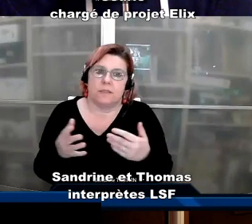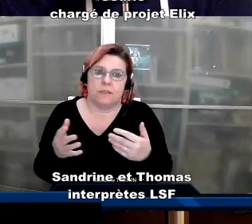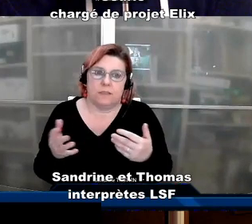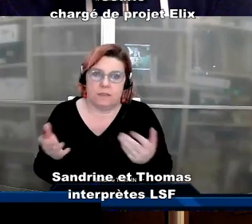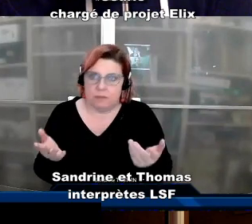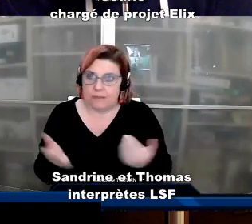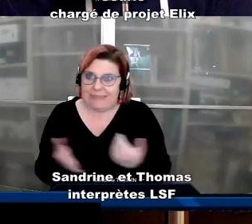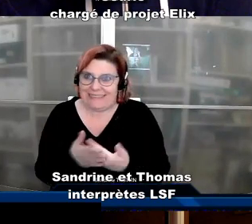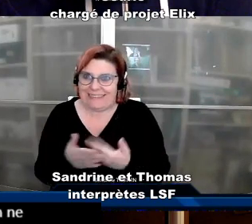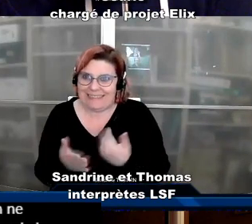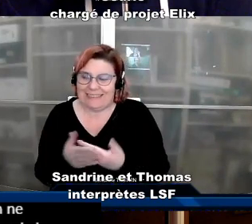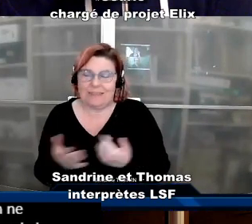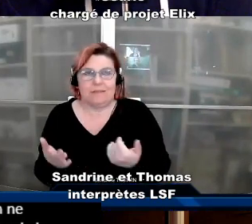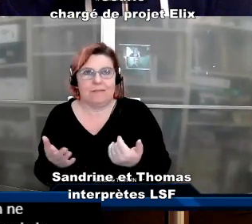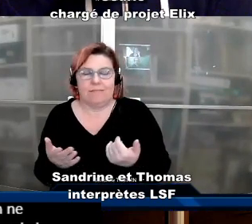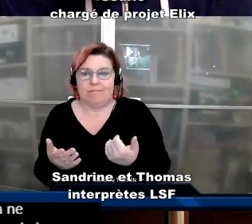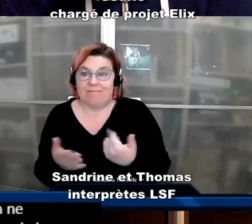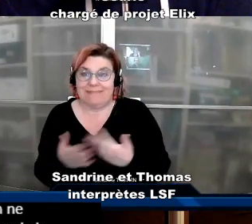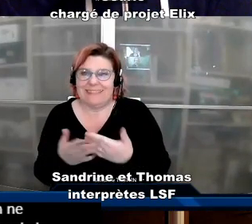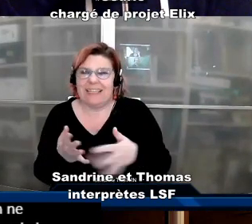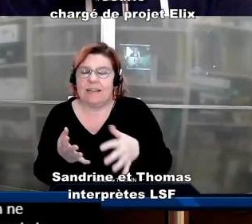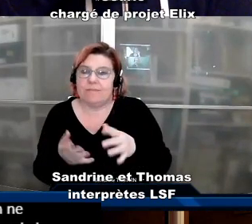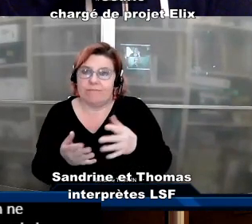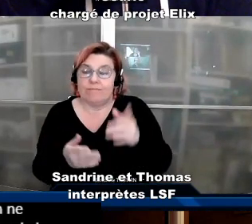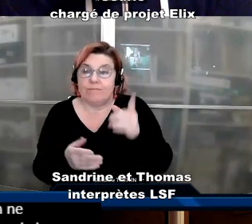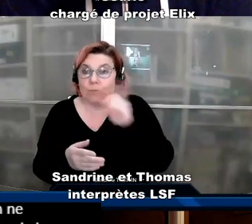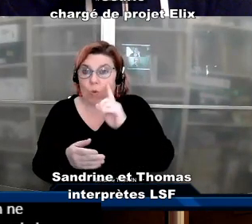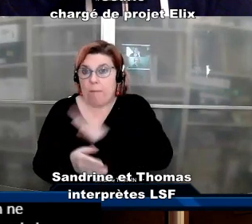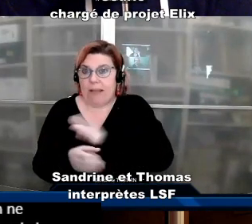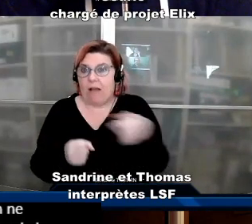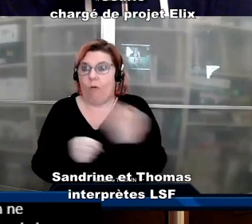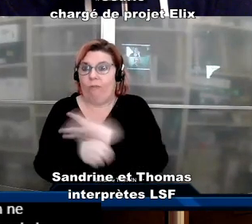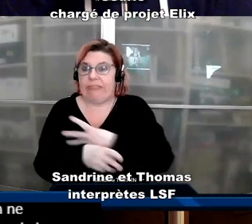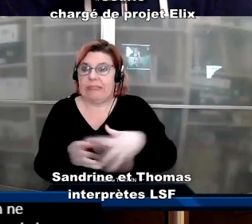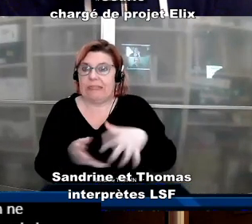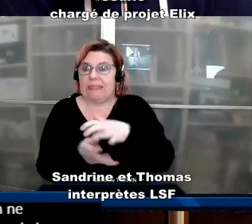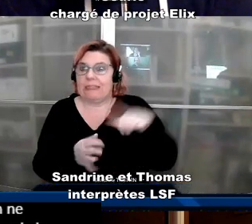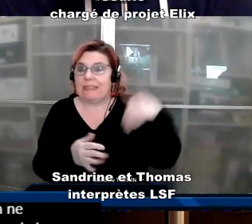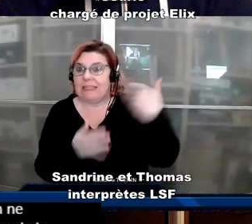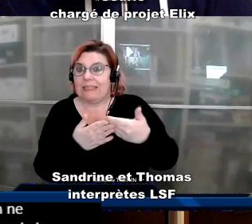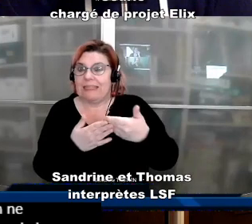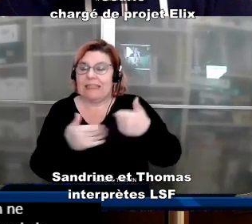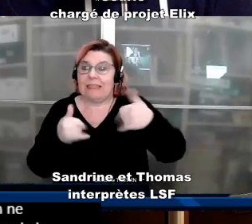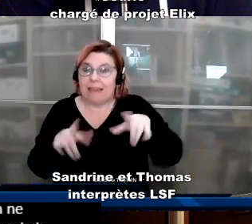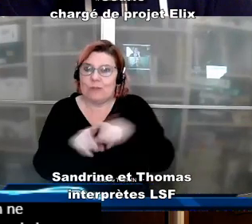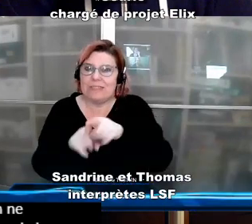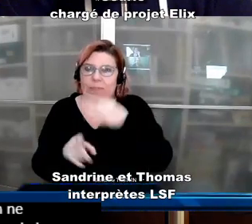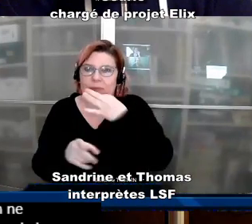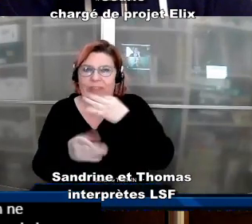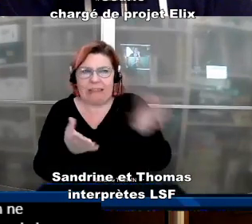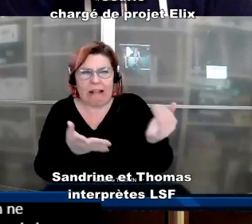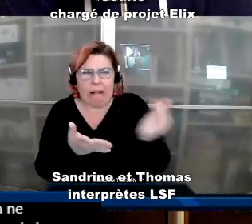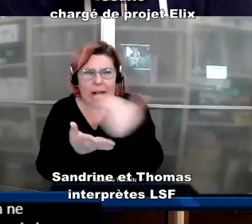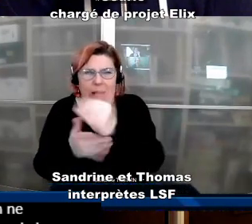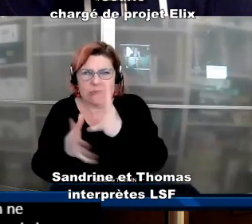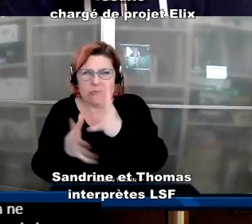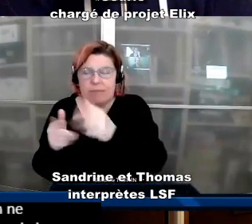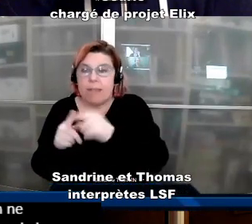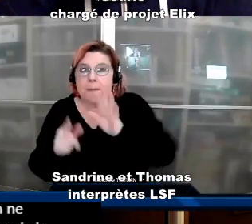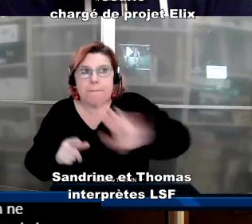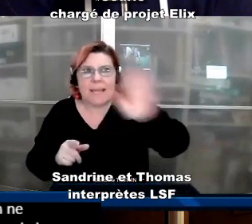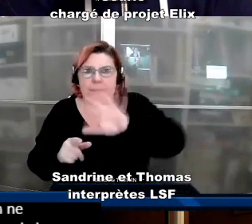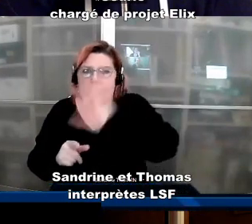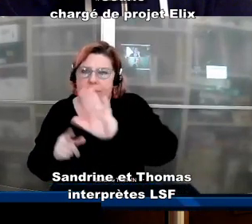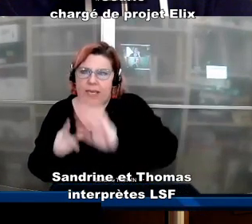Donc c'est répondre à la crise sanitaire et en même temps nous permettre de collecter beaucoup de signes, mais beaucoup de signes aussi spécifiques.